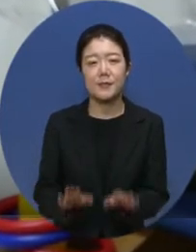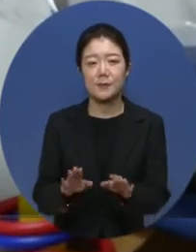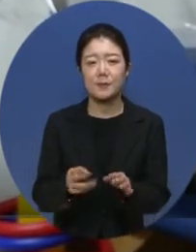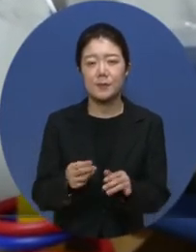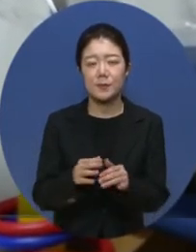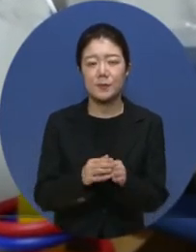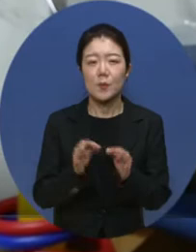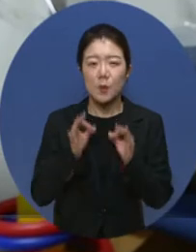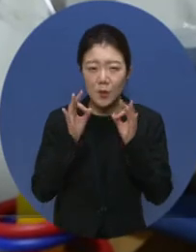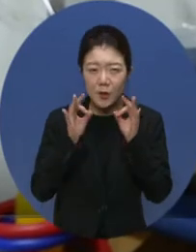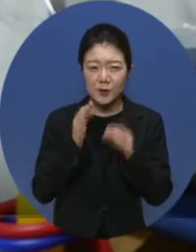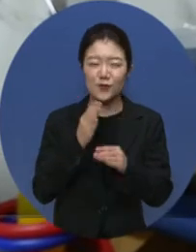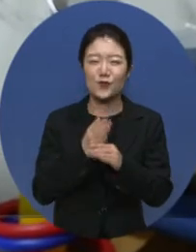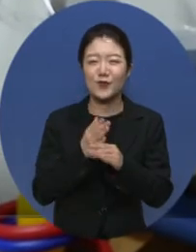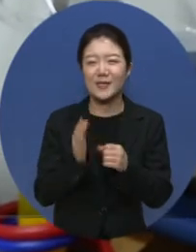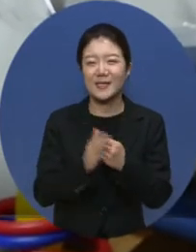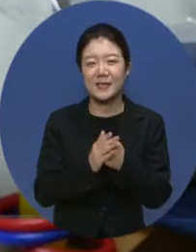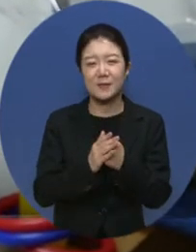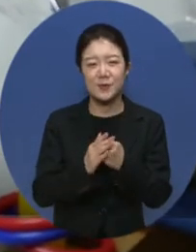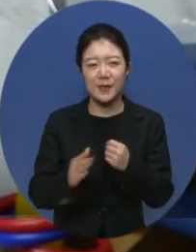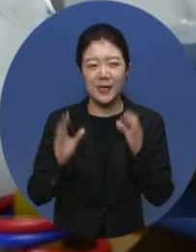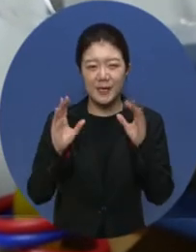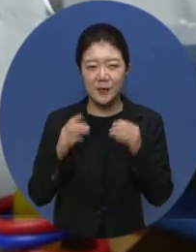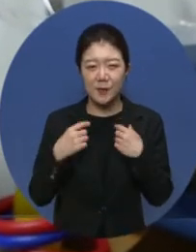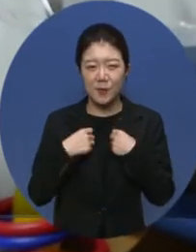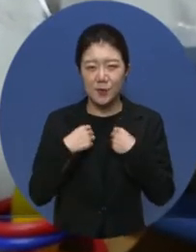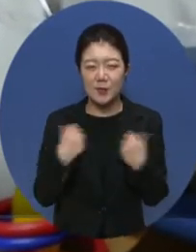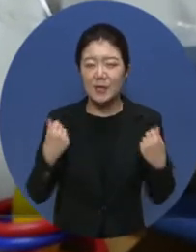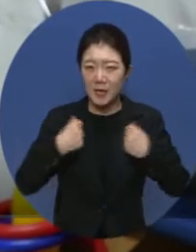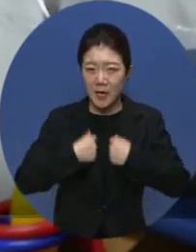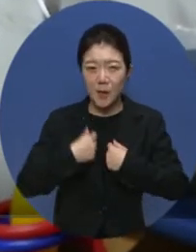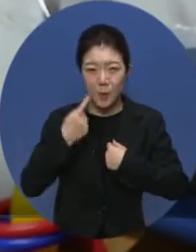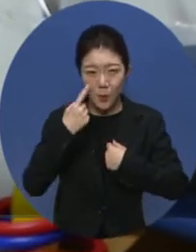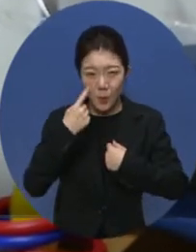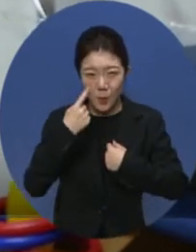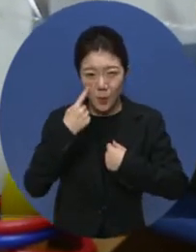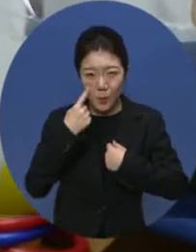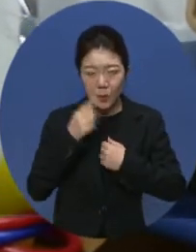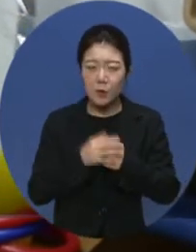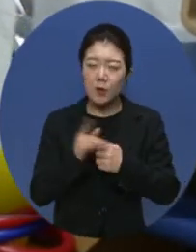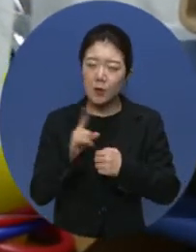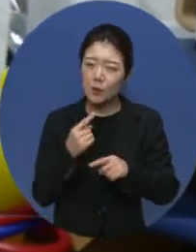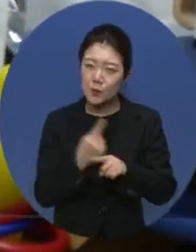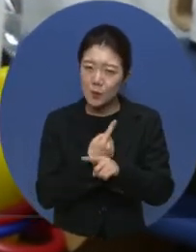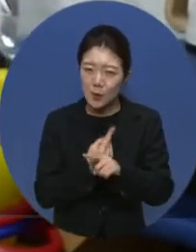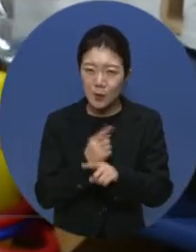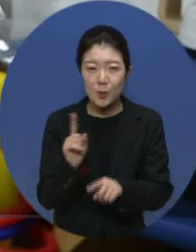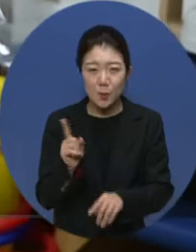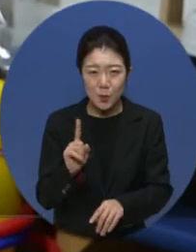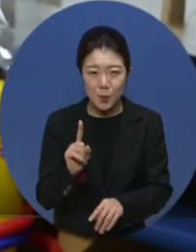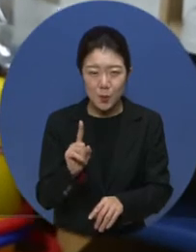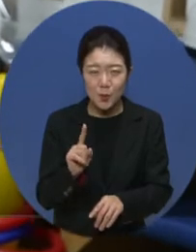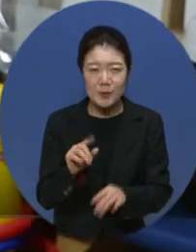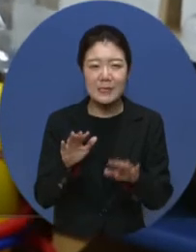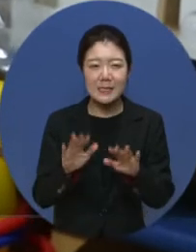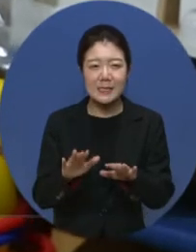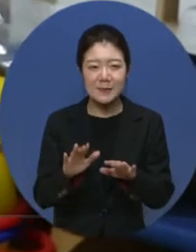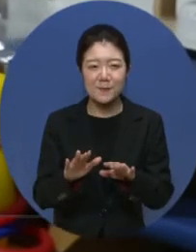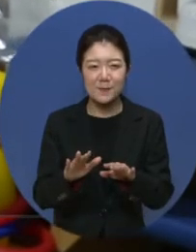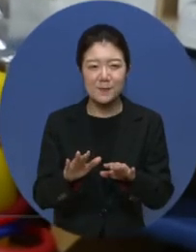시도하는 중간이기 때문에 애기들한테 피팅 해보고 그다음에 이제 어떤 걸 수정을 해야 되는지 그런 거를 지금